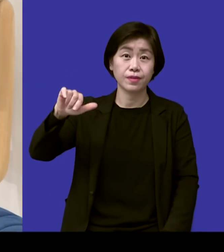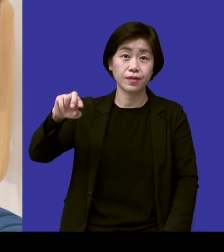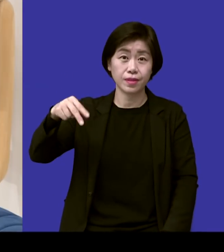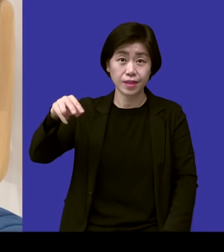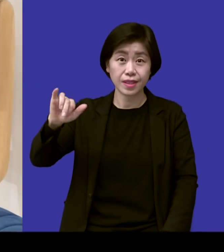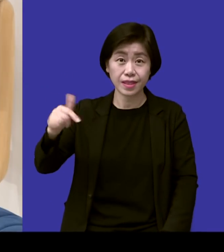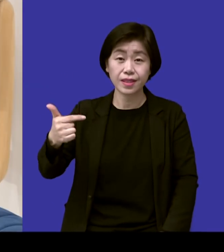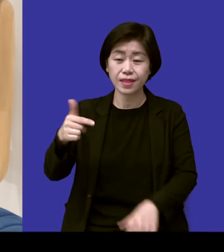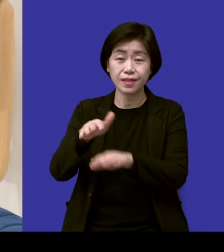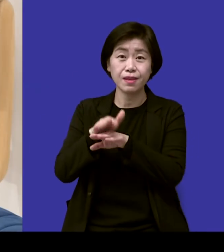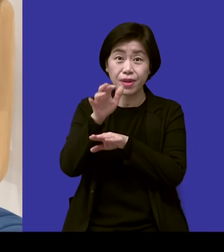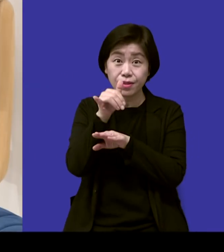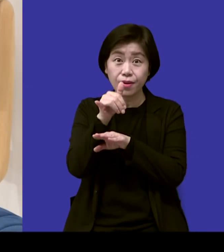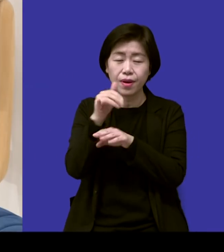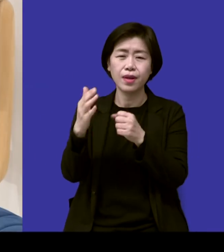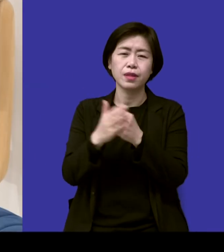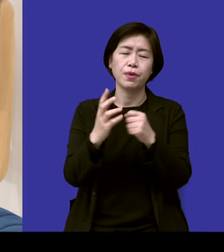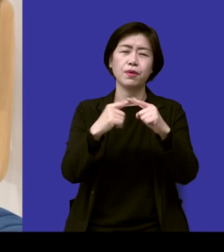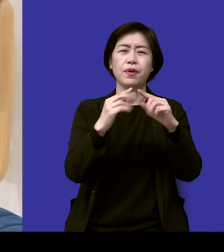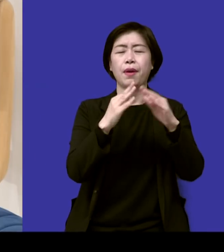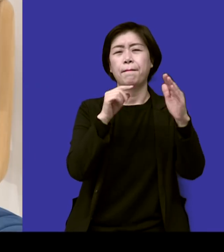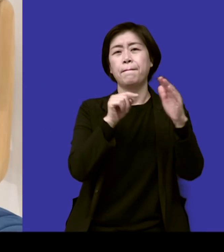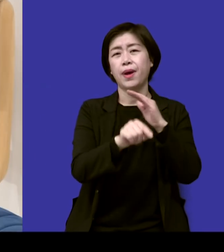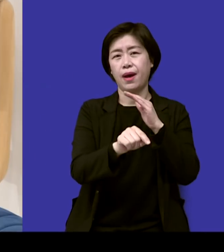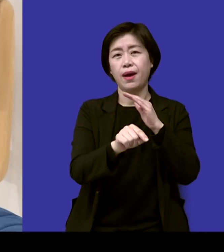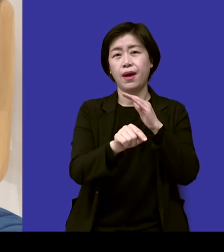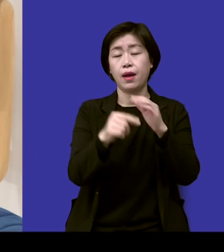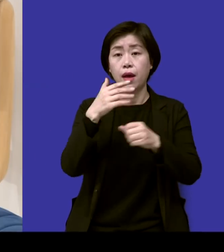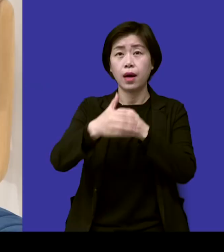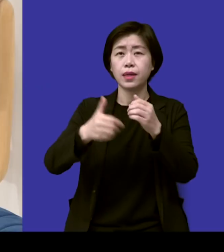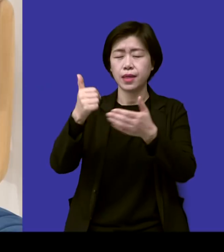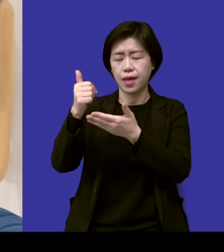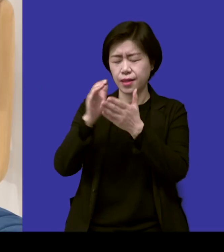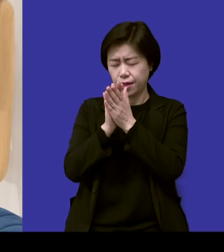교회로 가자고 했거든요. 너무 하나님한테